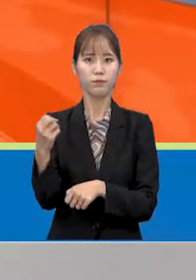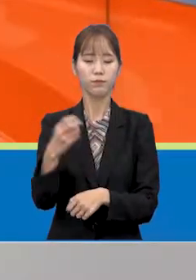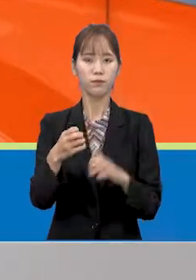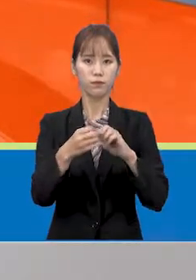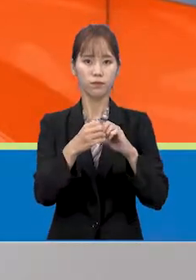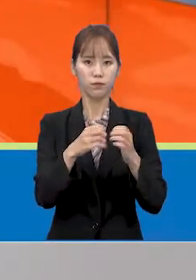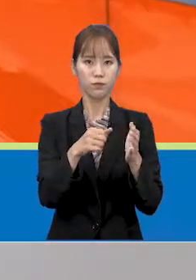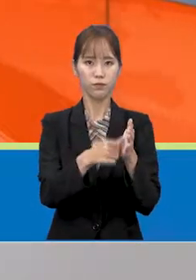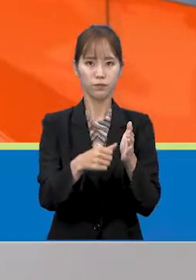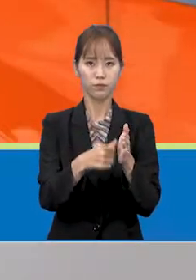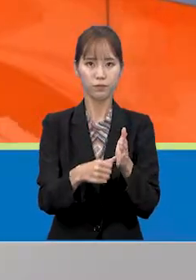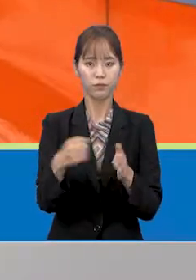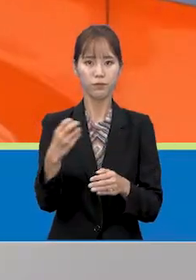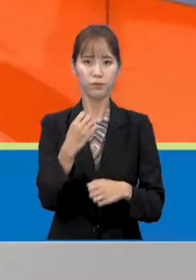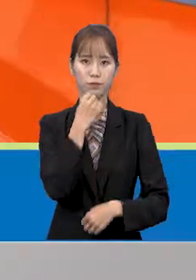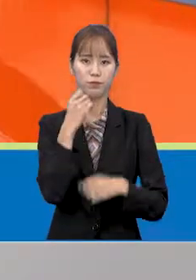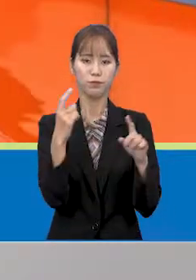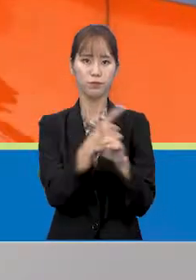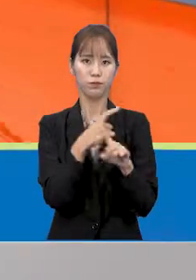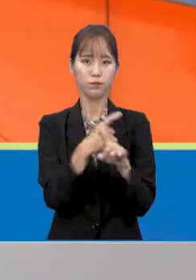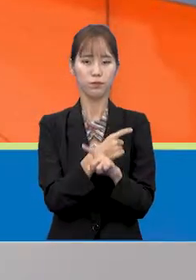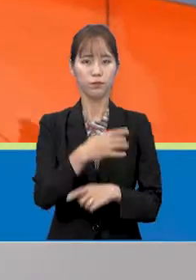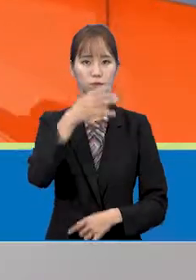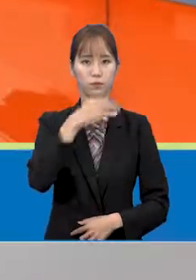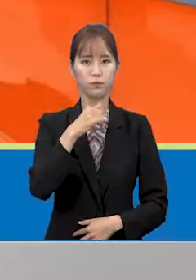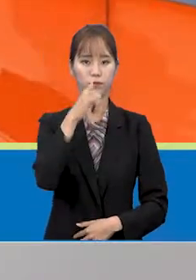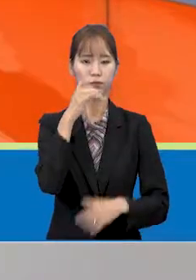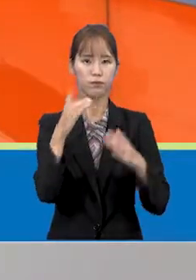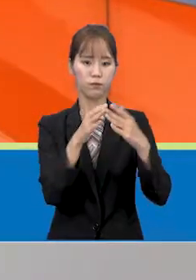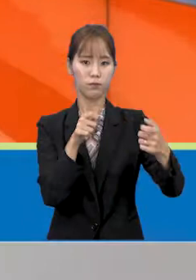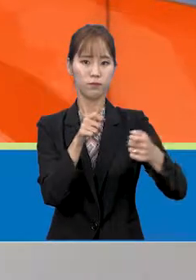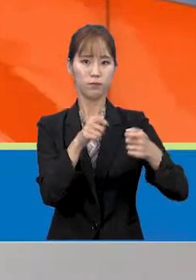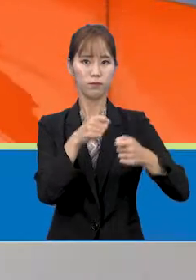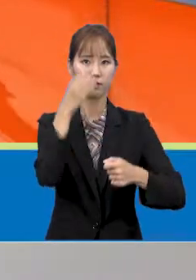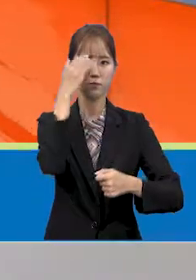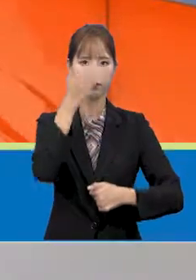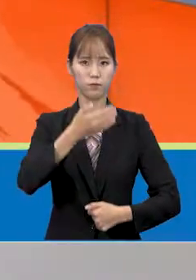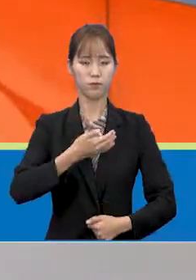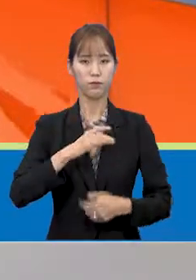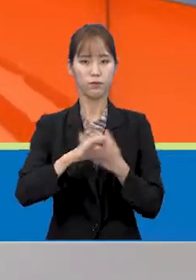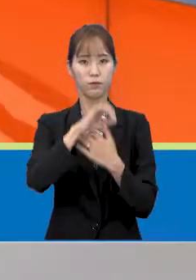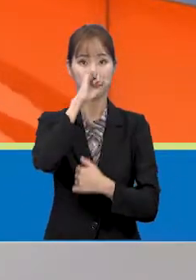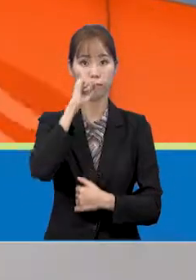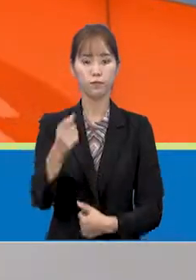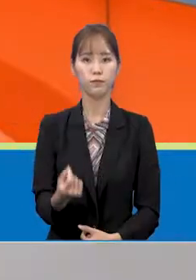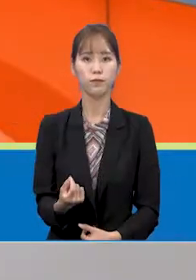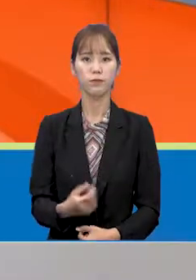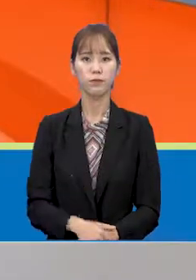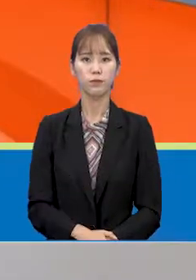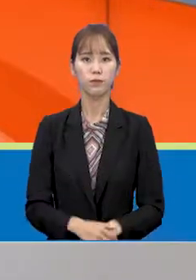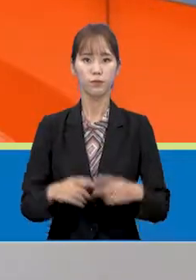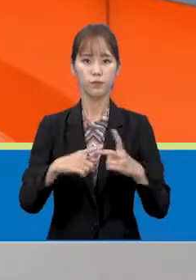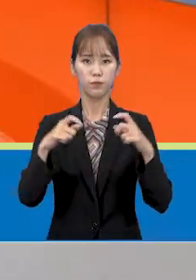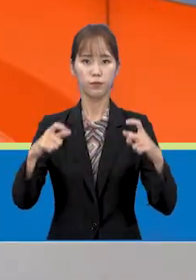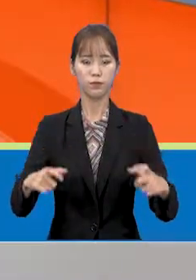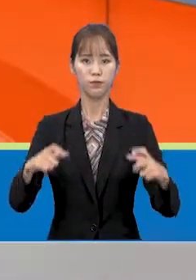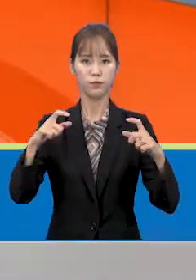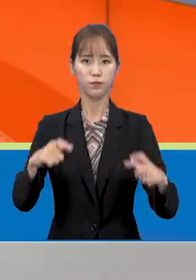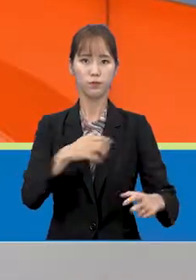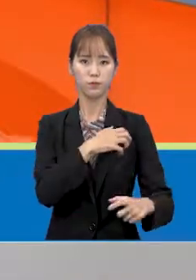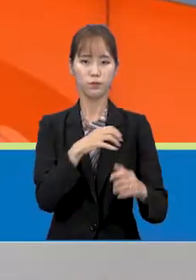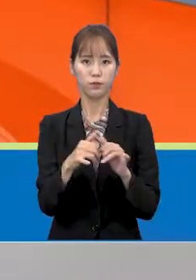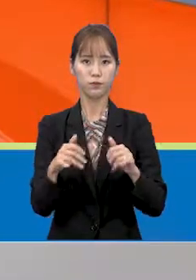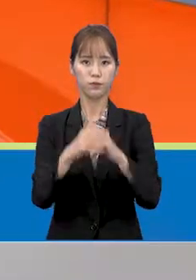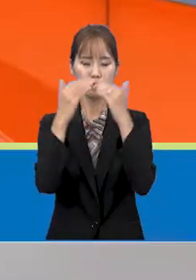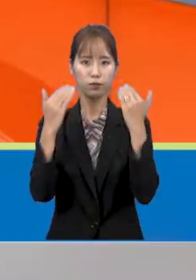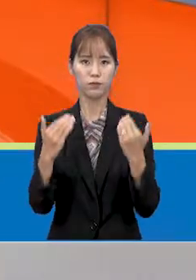캘리그래피나 소품 만들기, 웃음치료 등의 유익한 교육을 집 근처에서 무료로 들을 수 있다면 어떨까요? 동대문구가